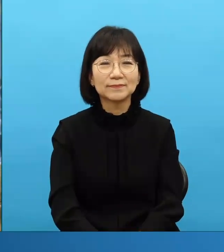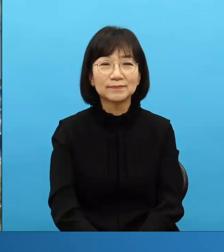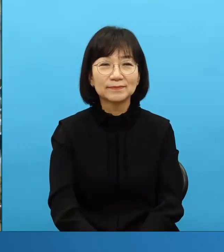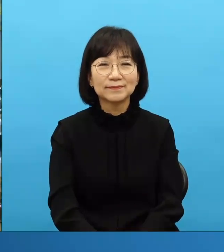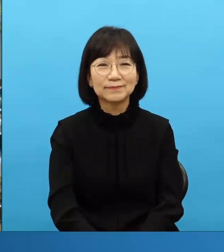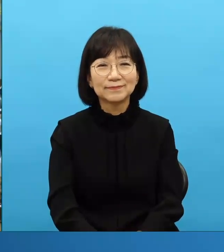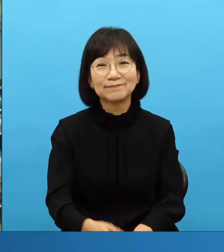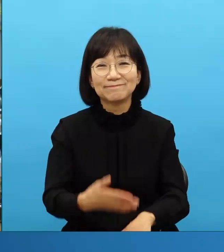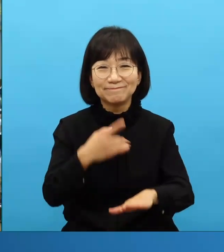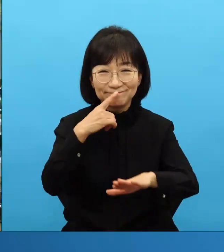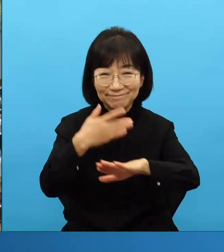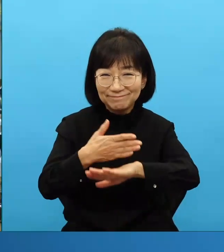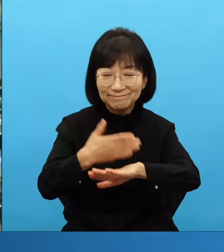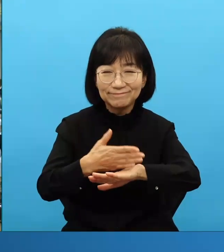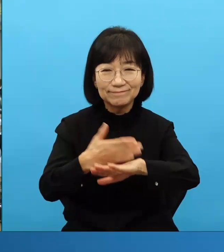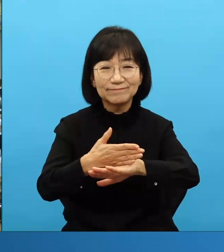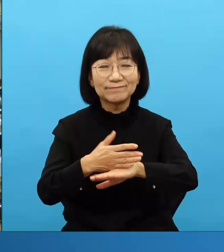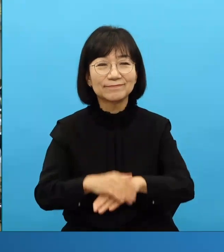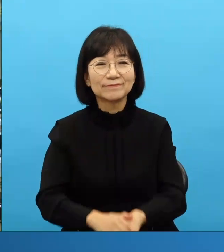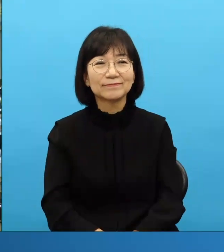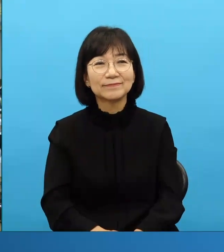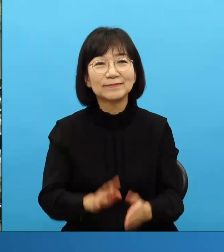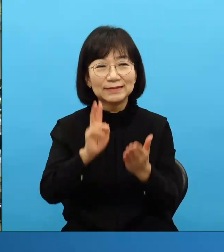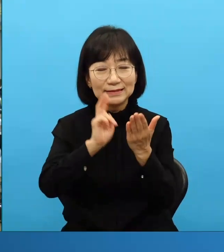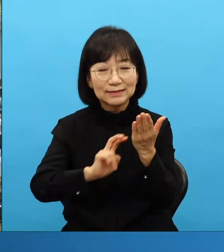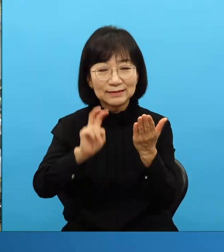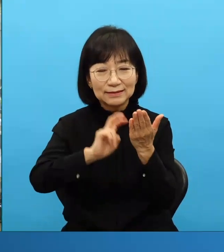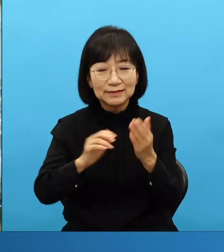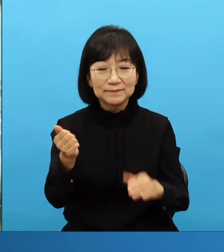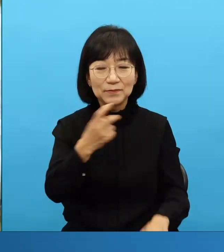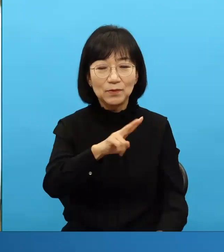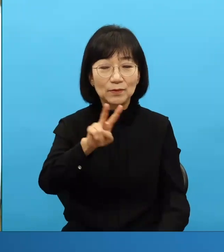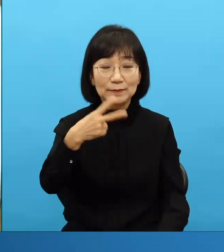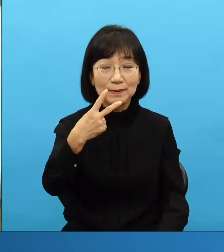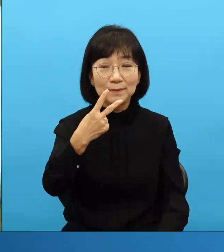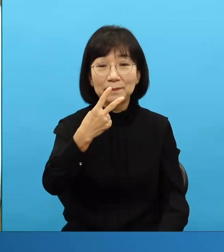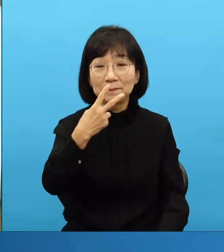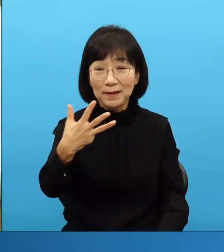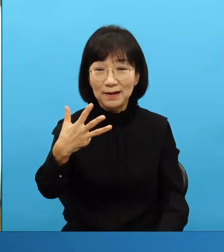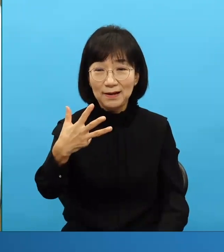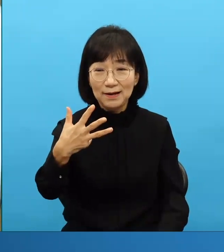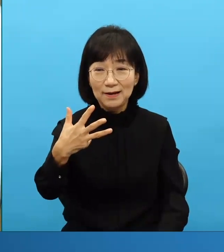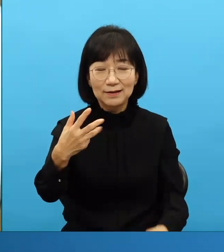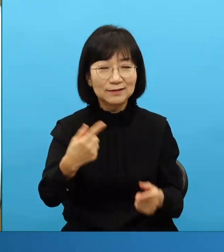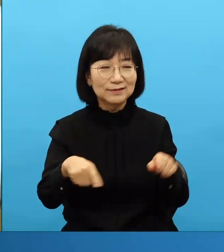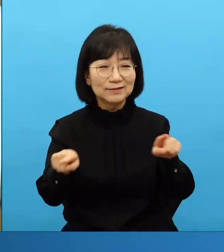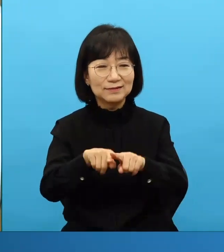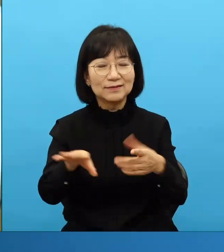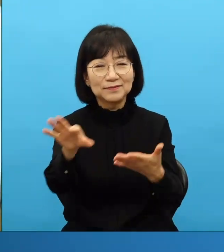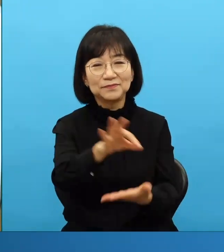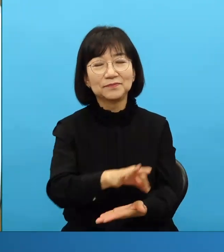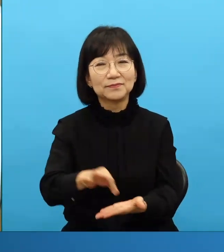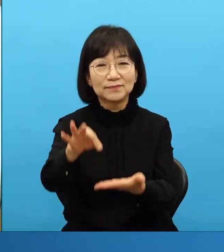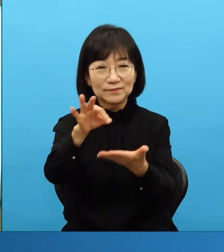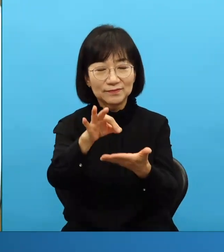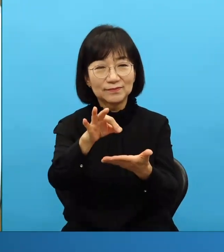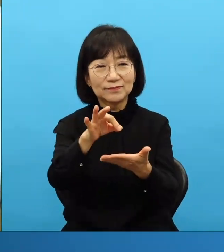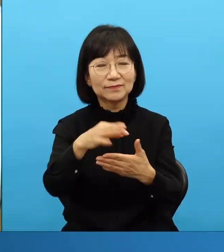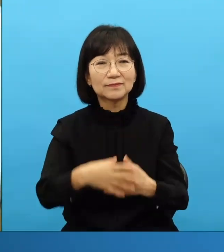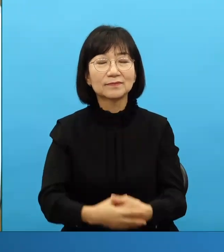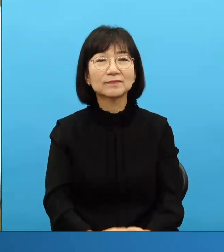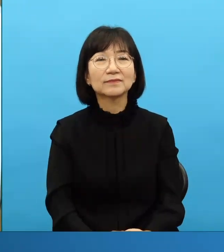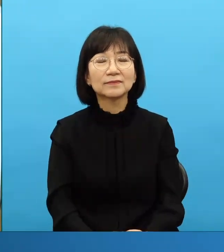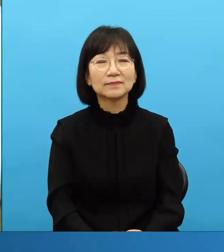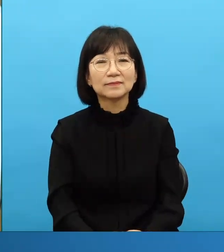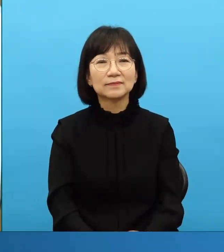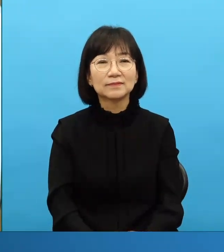네, 감사합니다. Thank you. 우리 찬송가 208장 찬양하시면서 준비하신 예물을 드리도록 하겠습니다. Let us all sing hymn number 208 as